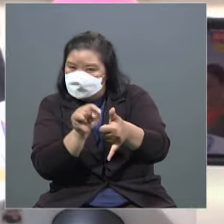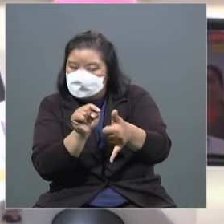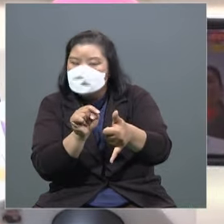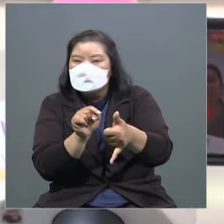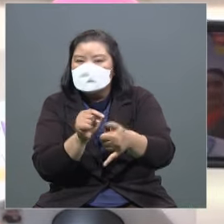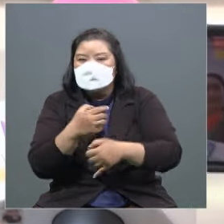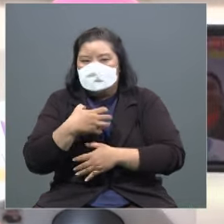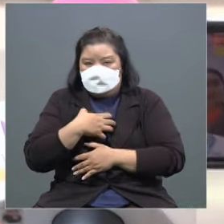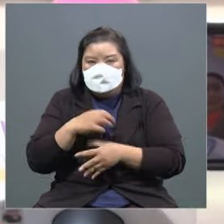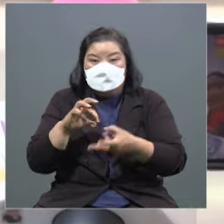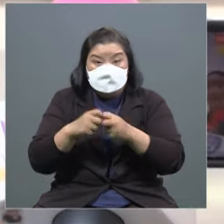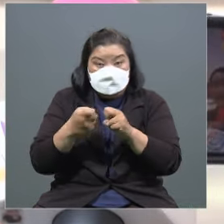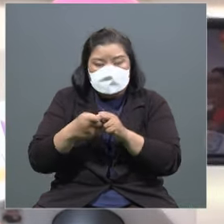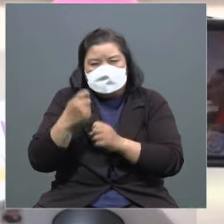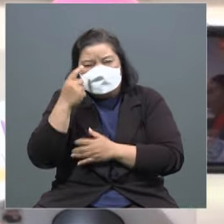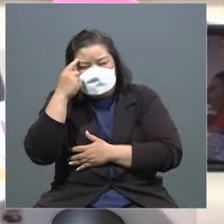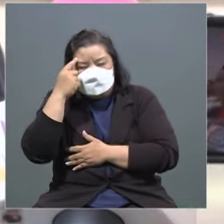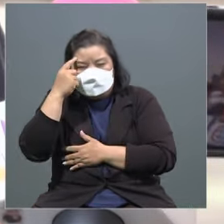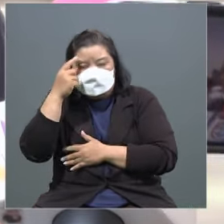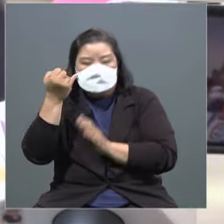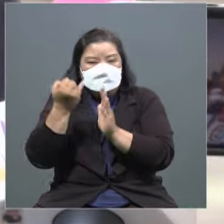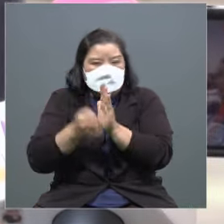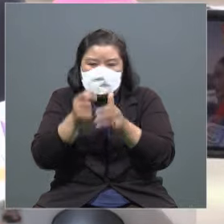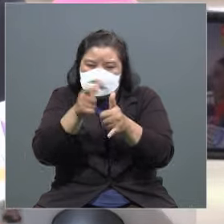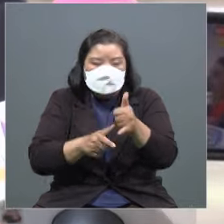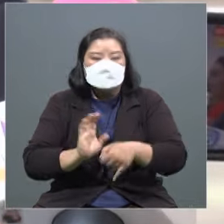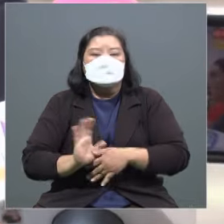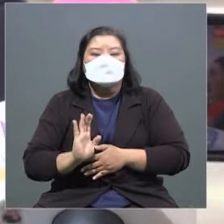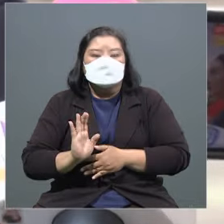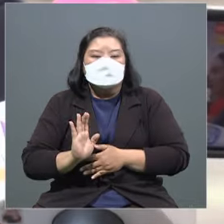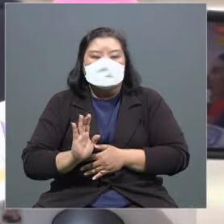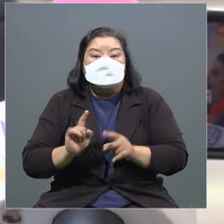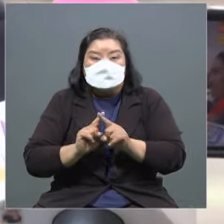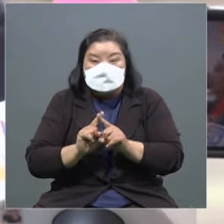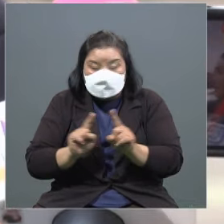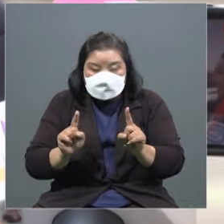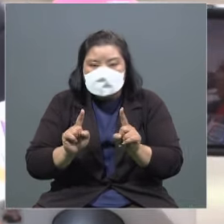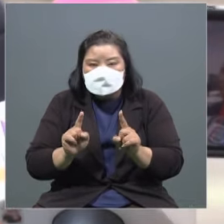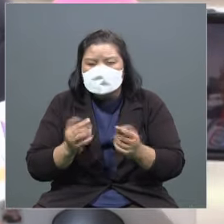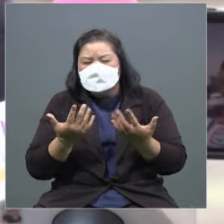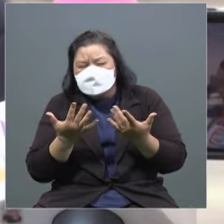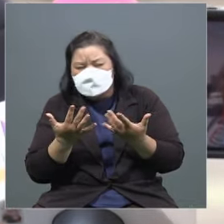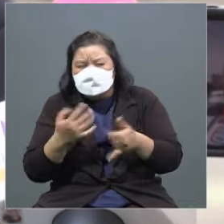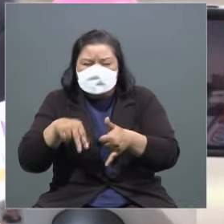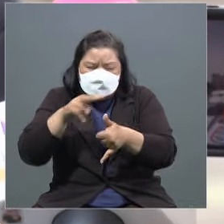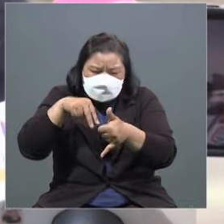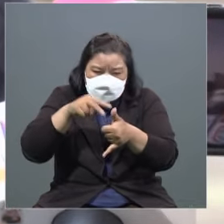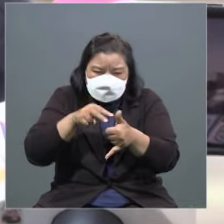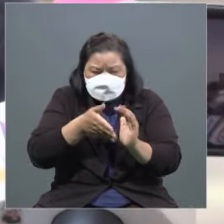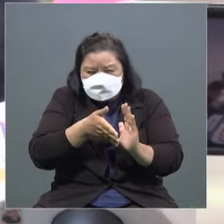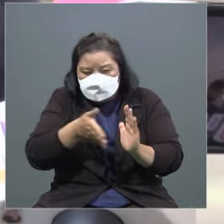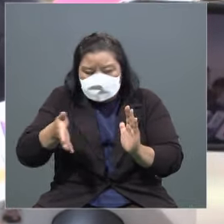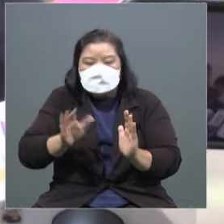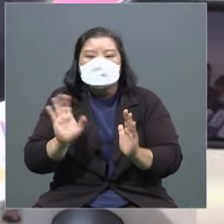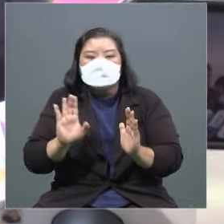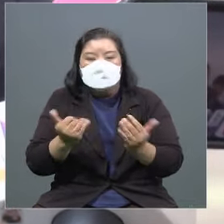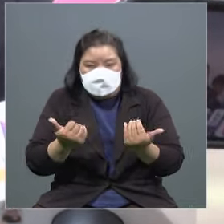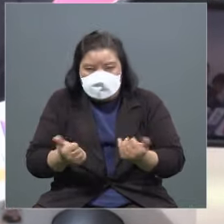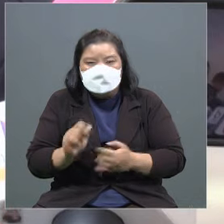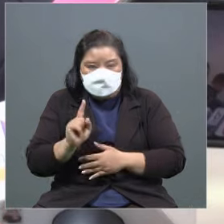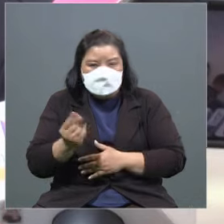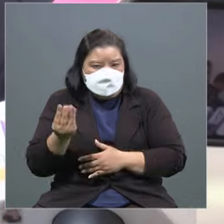จากว่าไม่อยากจะให้มีข้อผิดพลาดตามมาแต่ก็ไม่อยากจะให้ใช้ในเวลาในการพิจารณาเนี่ยนานจึงจำเป็นต้องรีบแต่งตั้ง